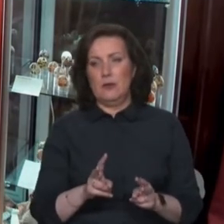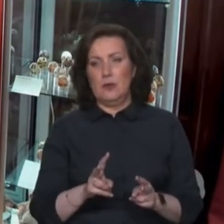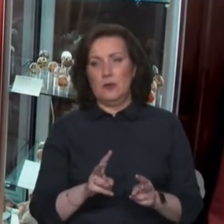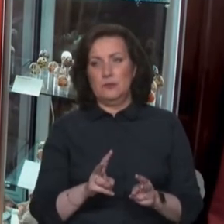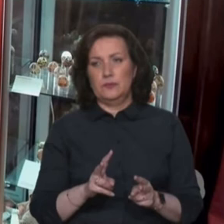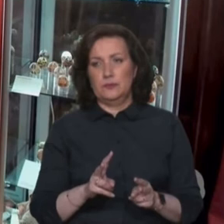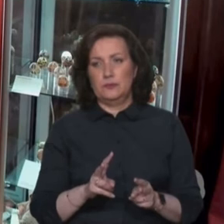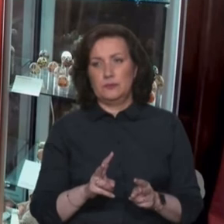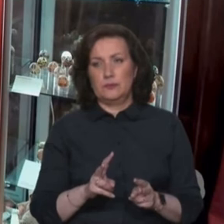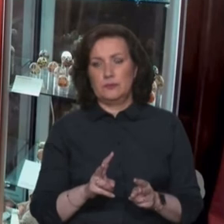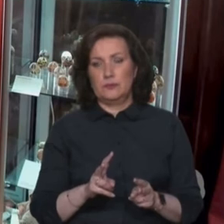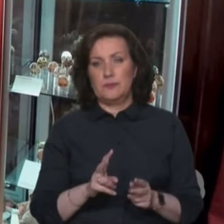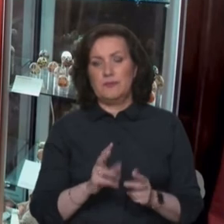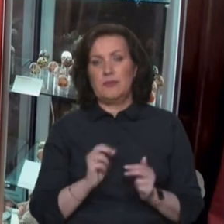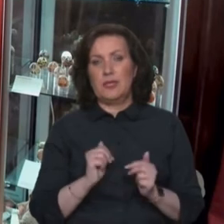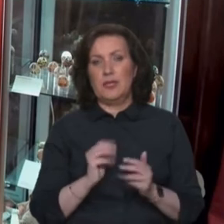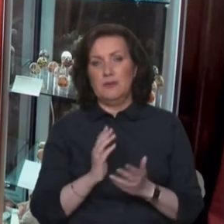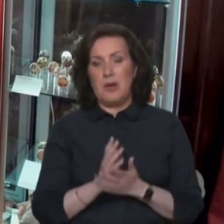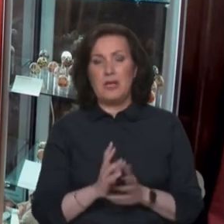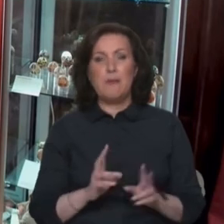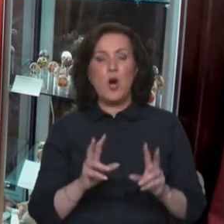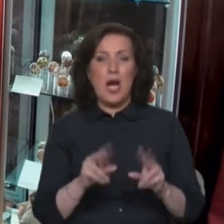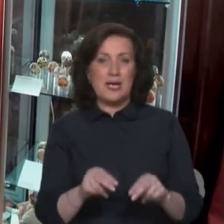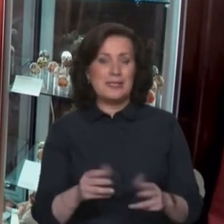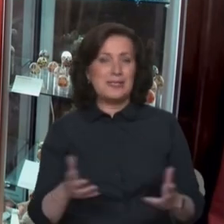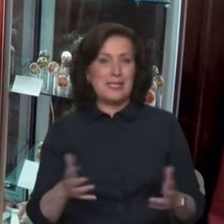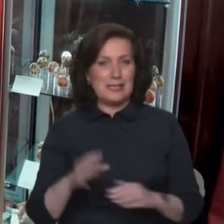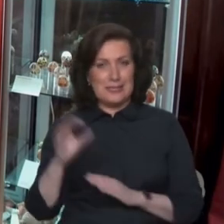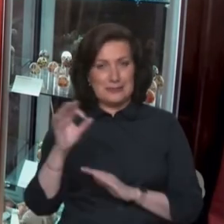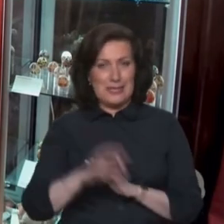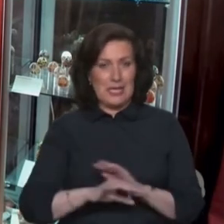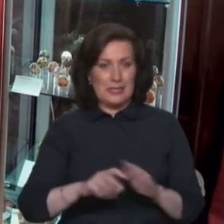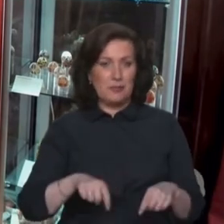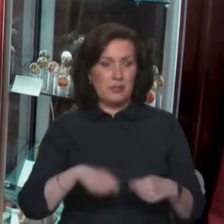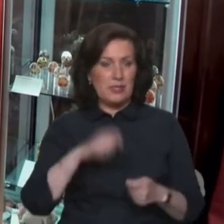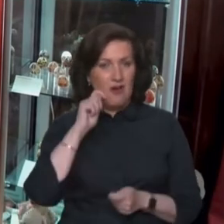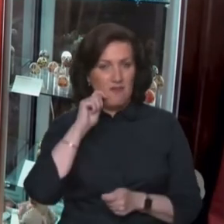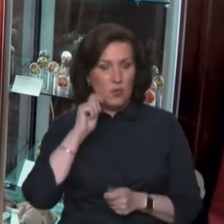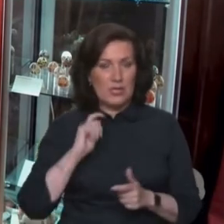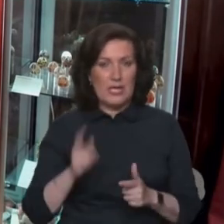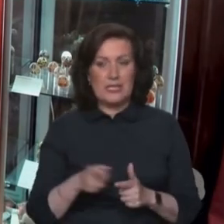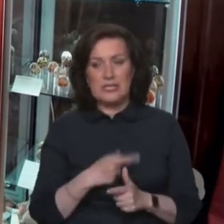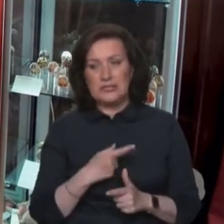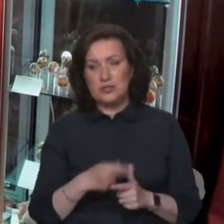цього. Вже маємо гарантії, які Захід передав Україні, чи то